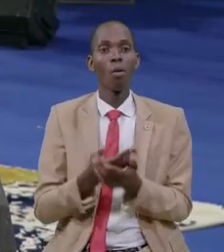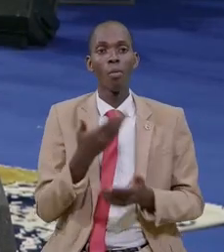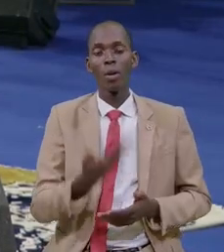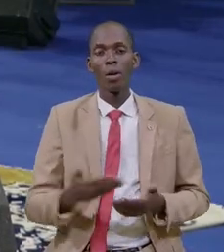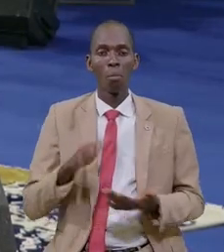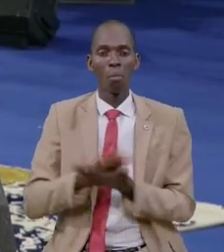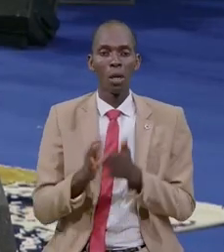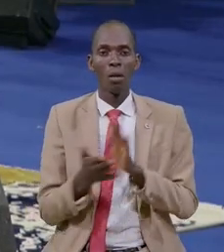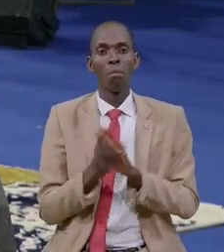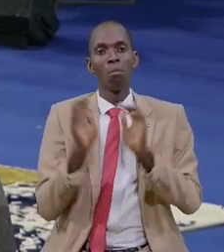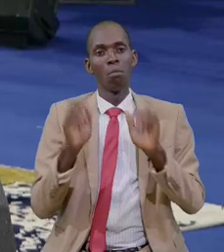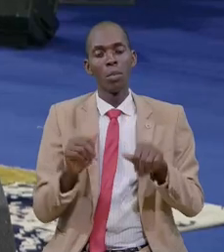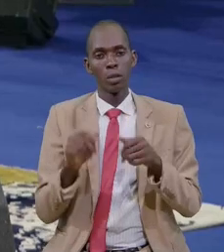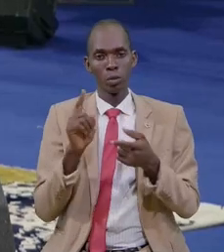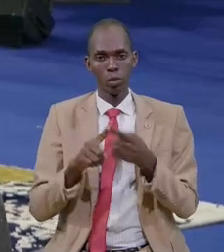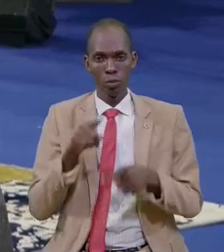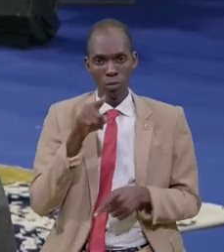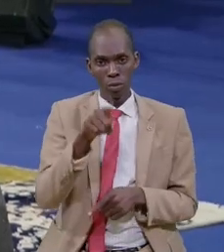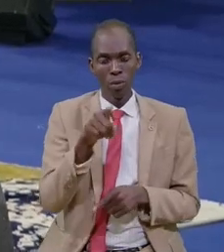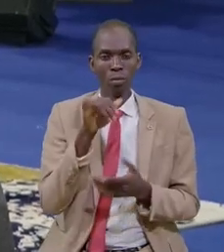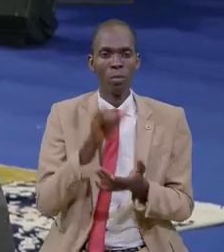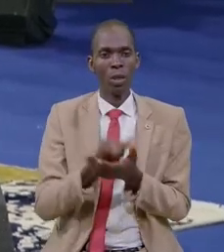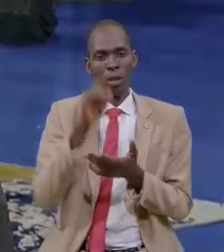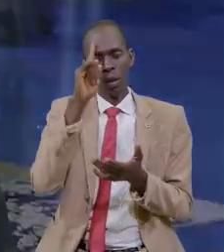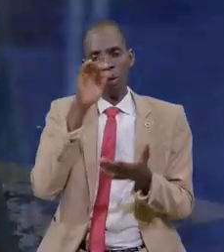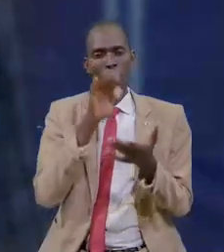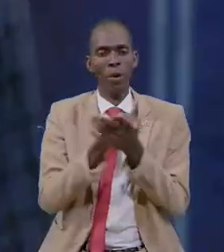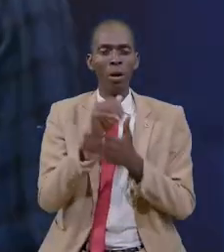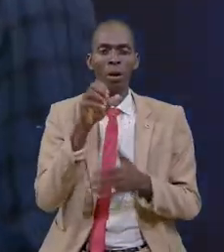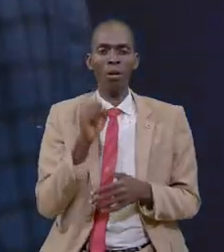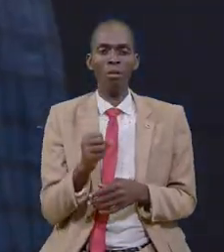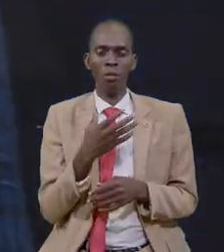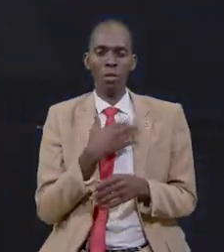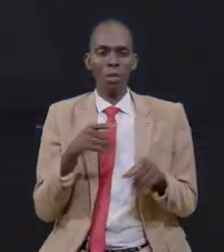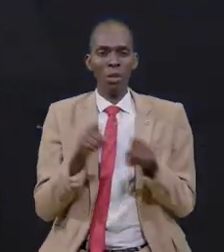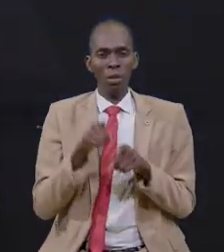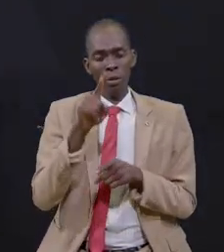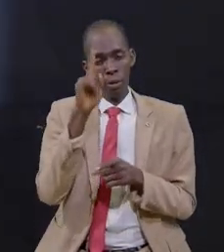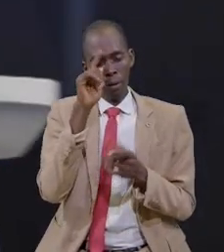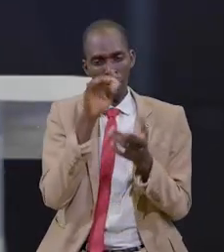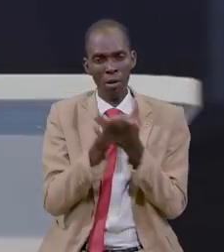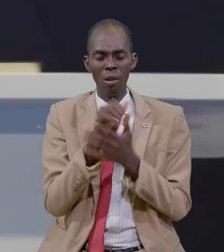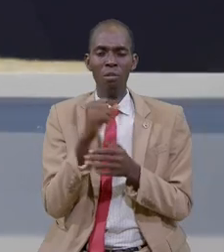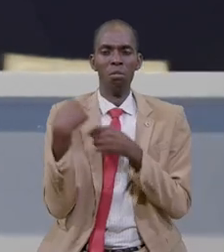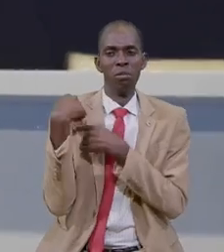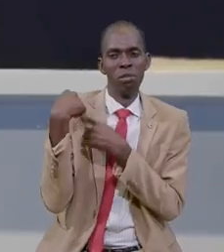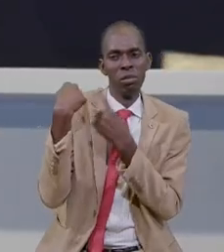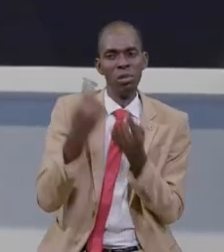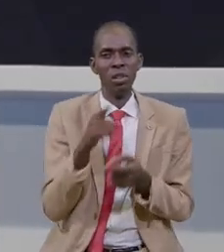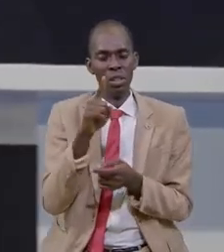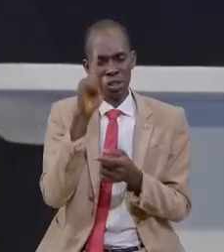possible à celui qui croit. » Comme tu crois, puisque tu